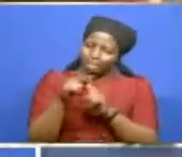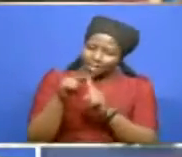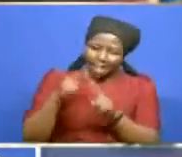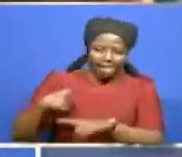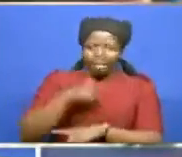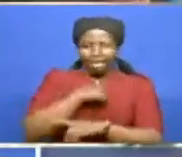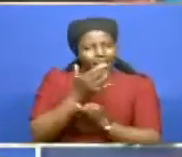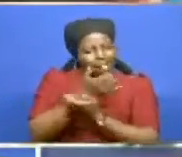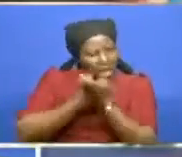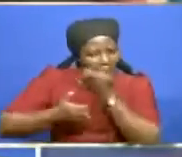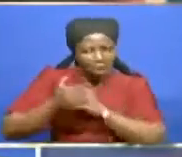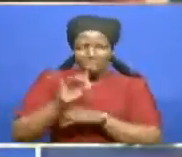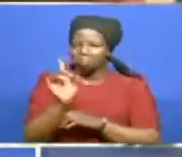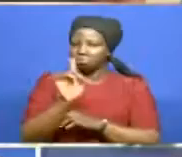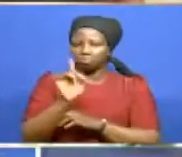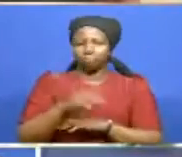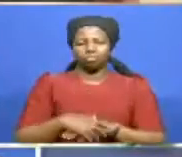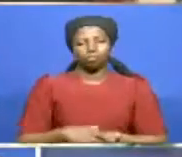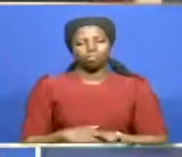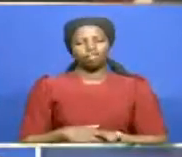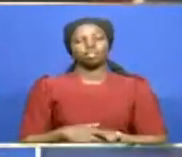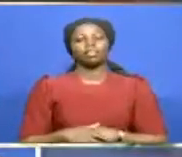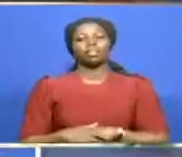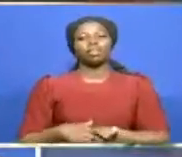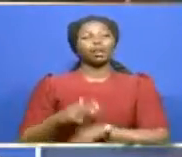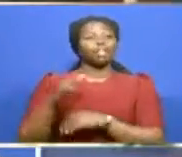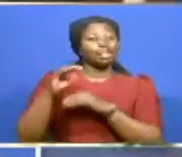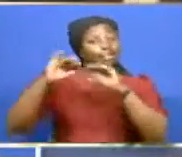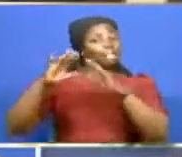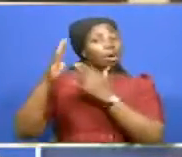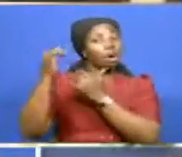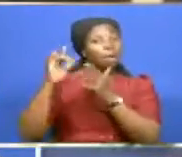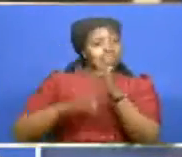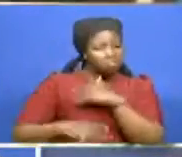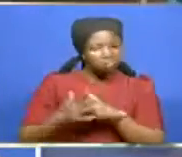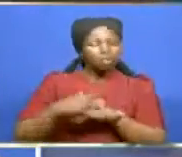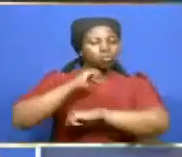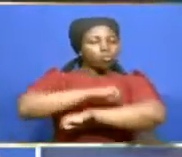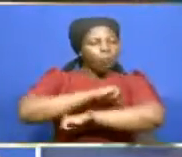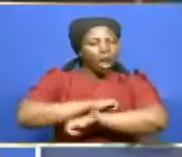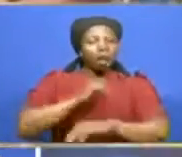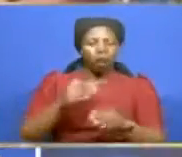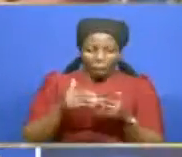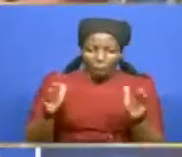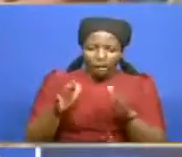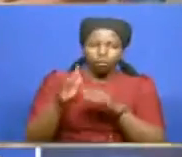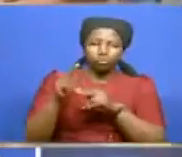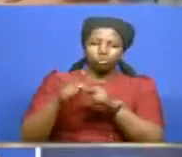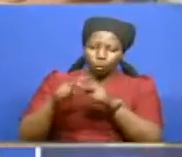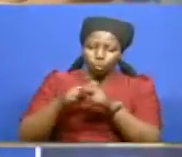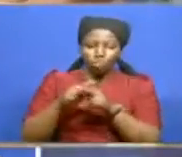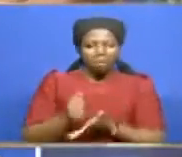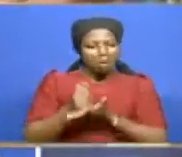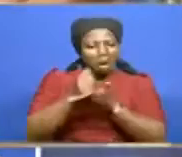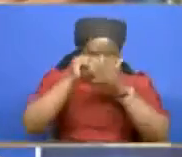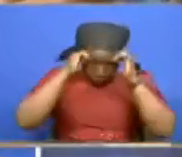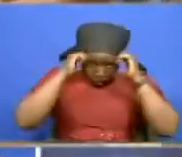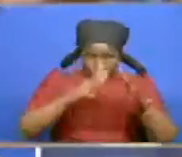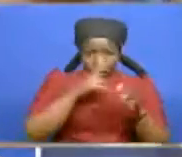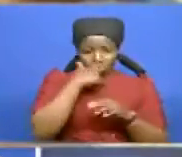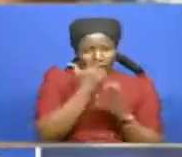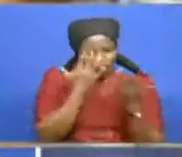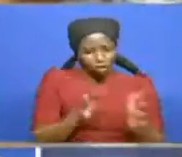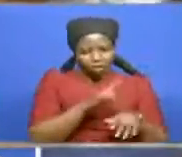Walimu hao wanatumai kuwa shule zitafunguliwa upya hivi karibuni ili wawasaidie wanafunzi waliopoteza muda wa masomo kutokana na janga la